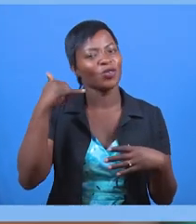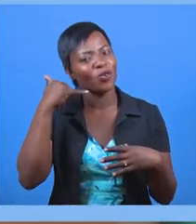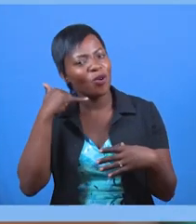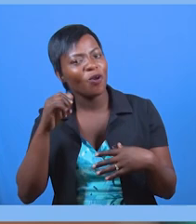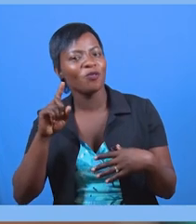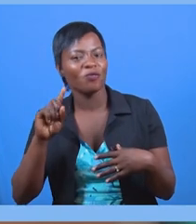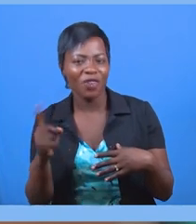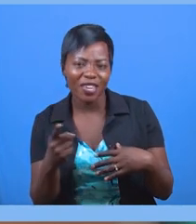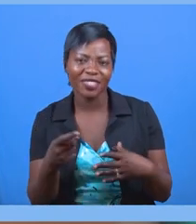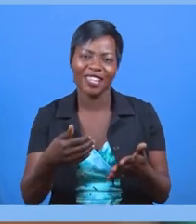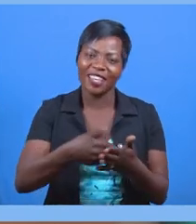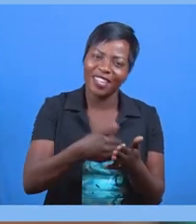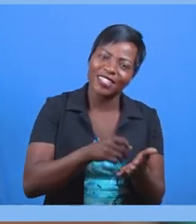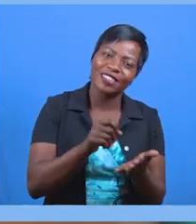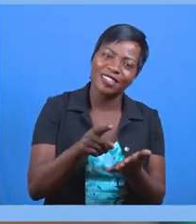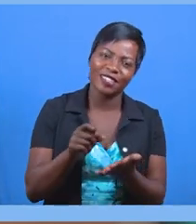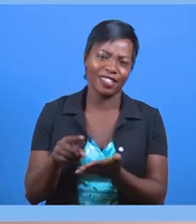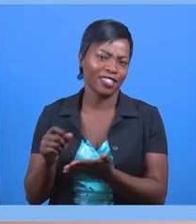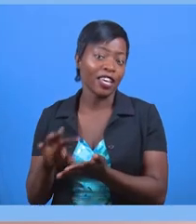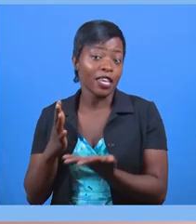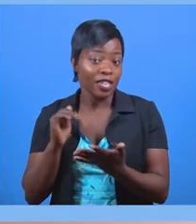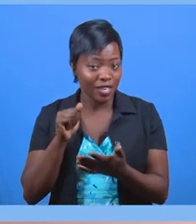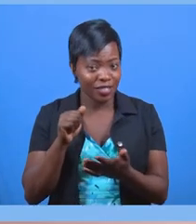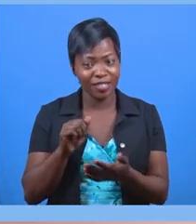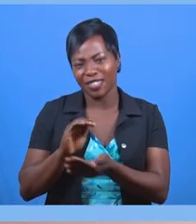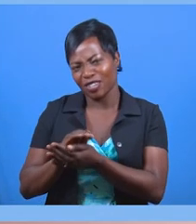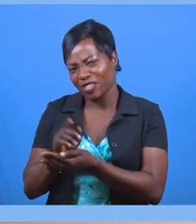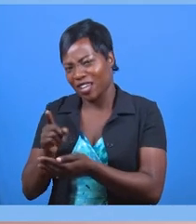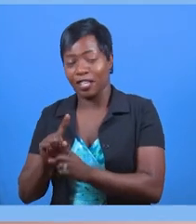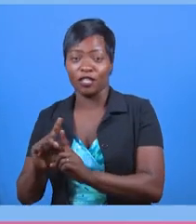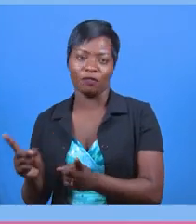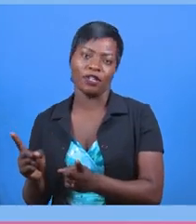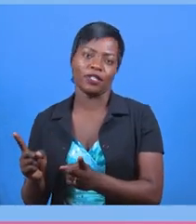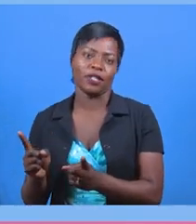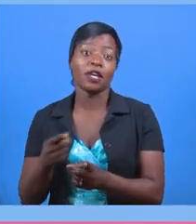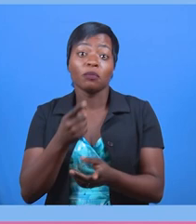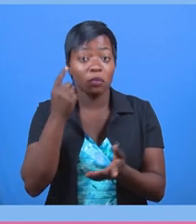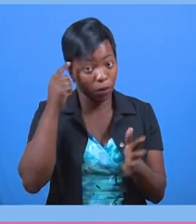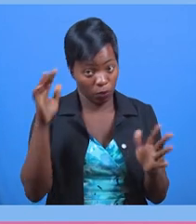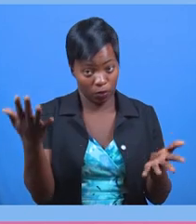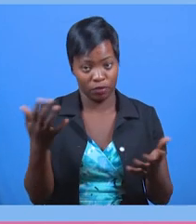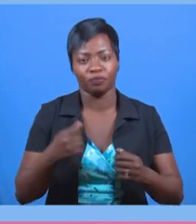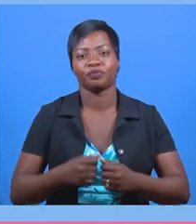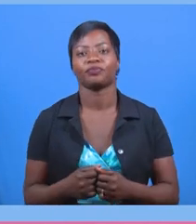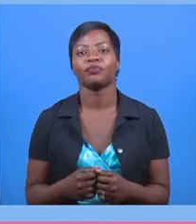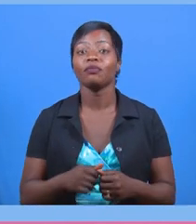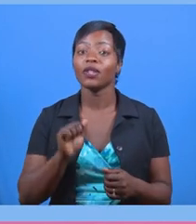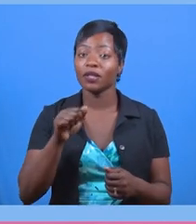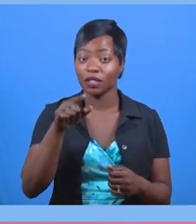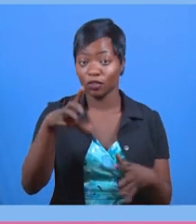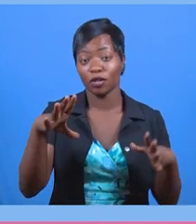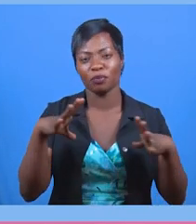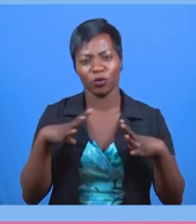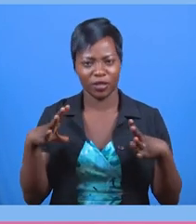tinyorerane matsamba ndoziya kuti hazvisi mutsika nemagarini. Imunozvitarisa sei? Izvo zvakakosha asi muchanoona